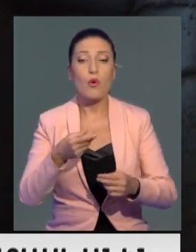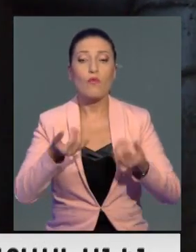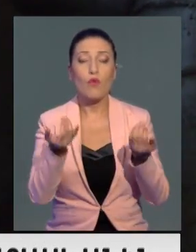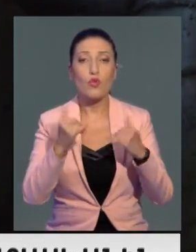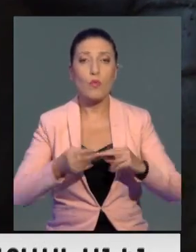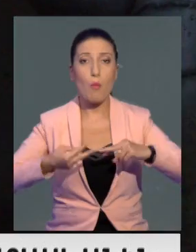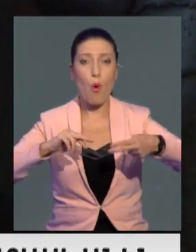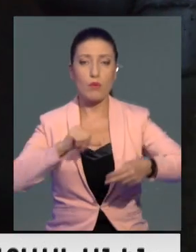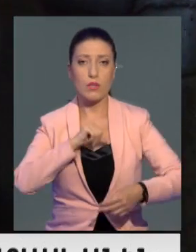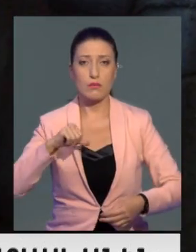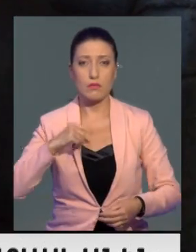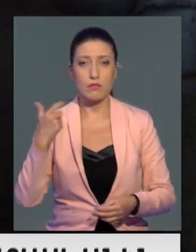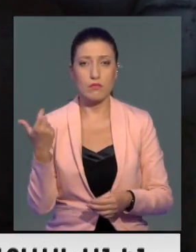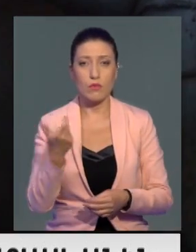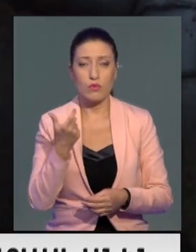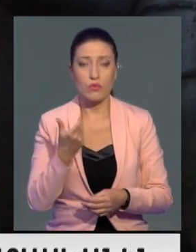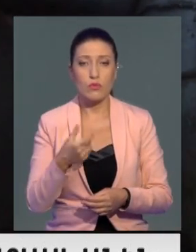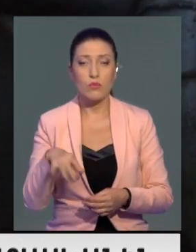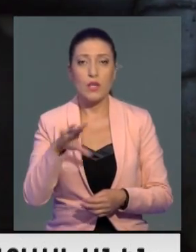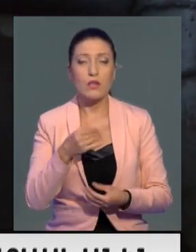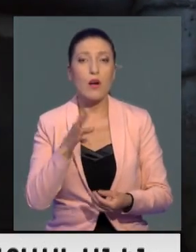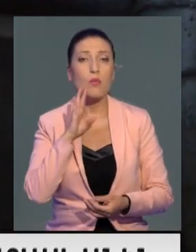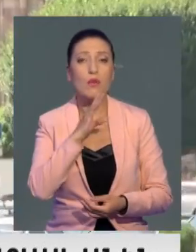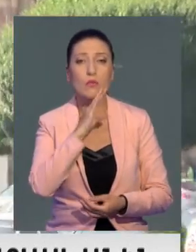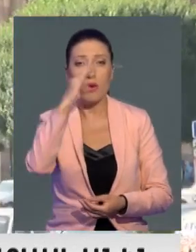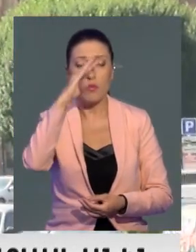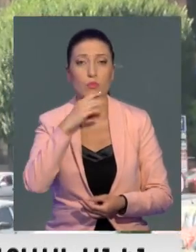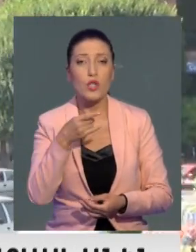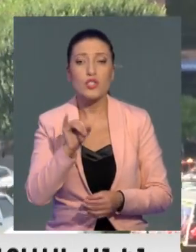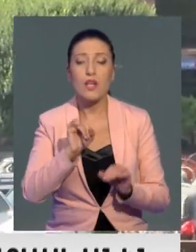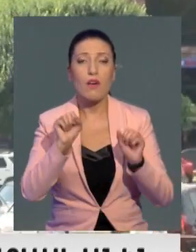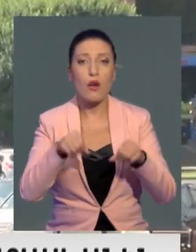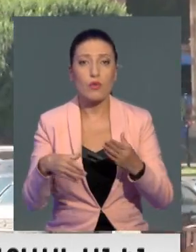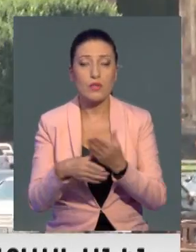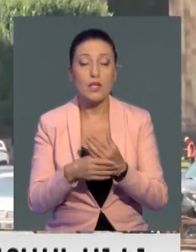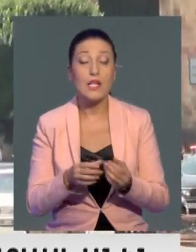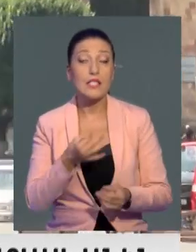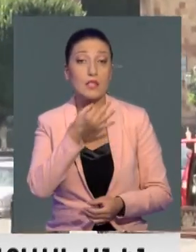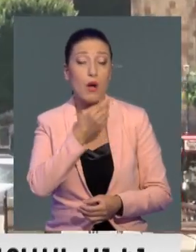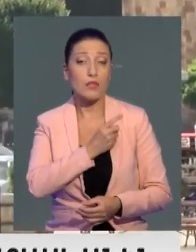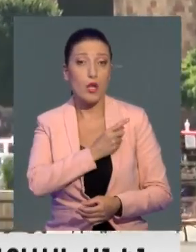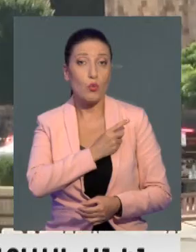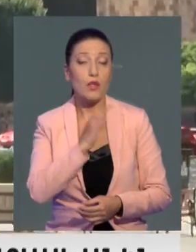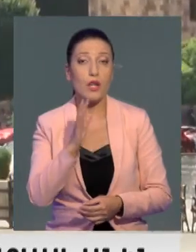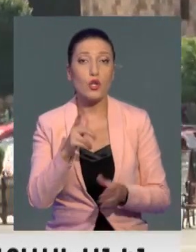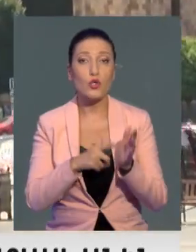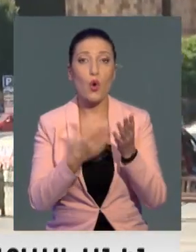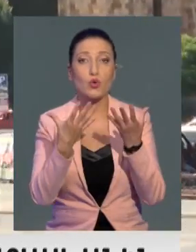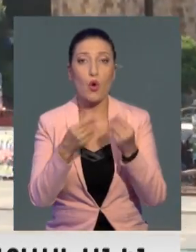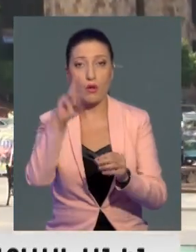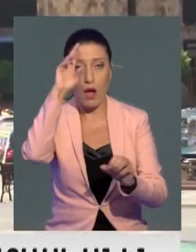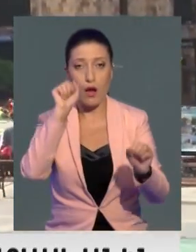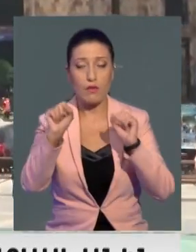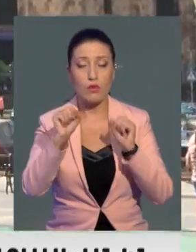հիմա էլ որ դատարկածեր չես կարողանում, ծնողին ինչով աջակցես։ Սպասելու են 7 օր, երբ համանված ժամկետում կառավարությունից